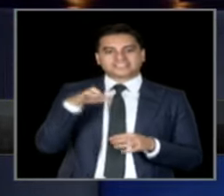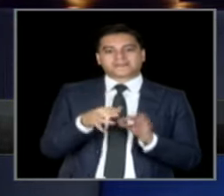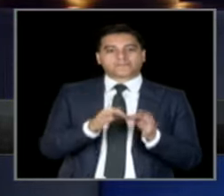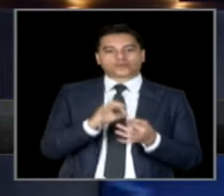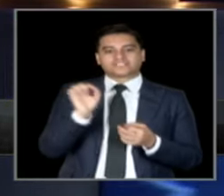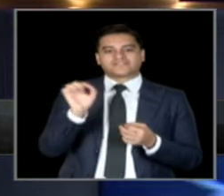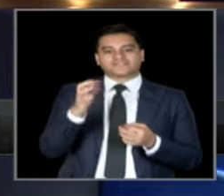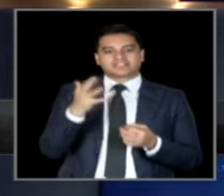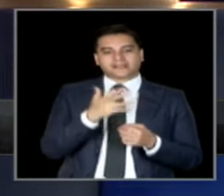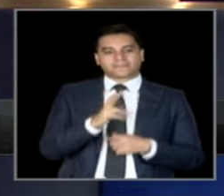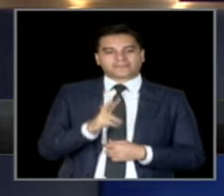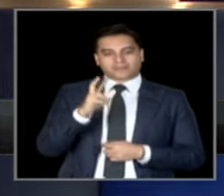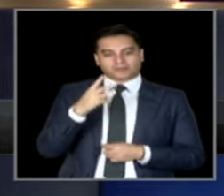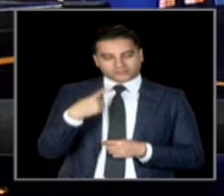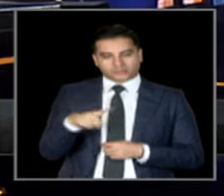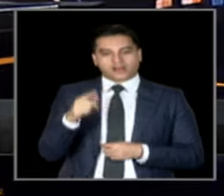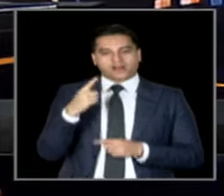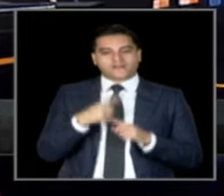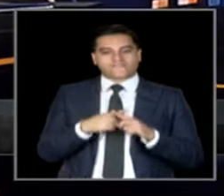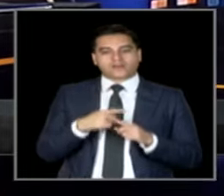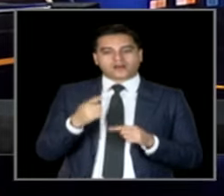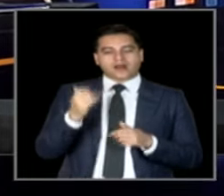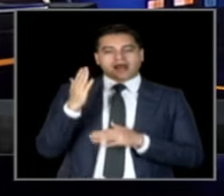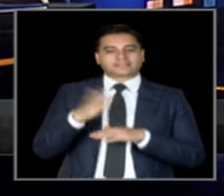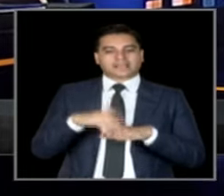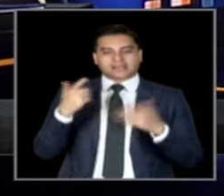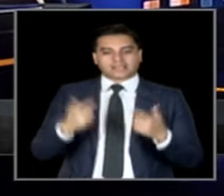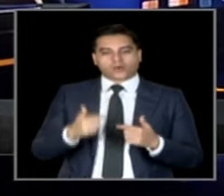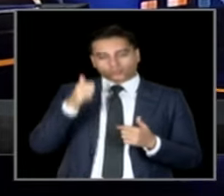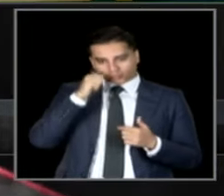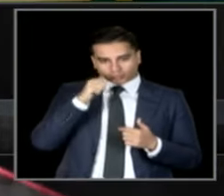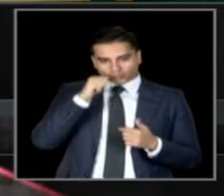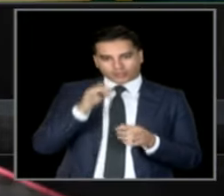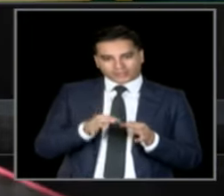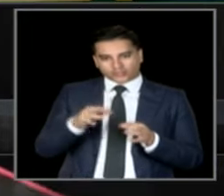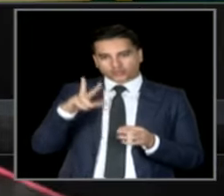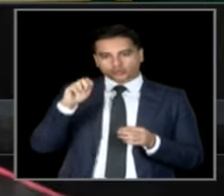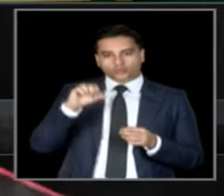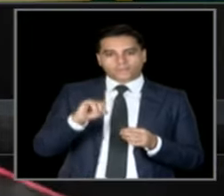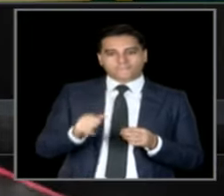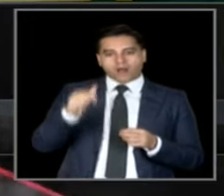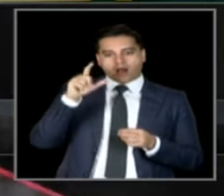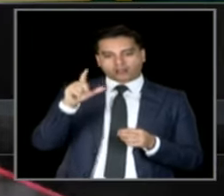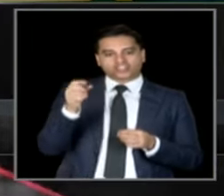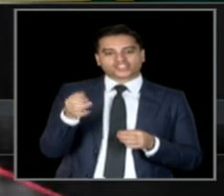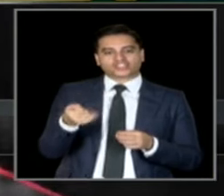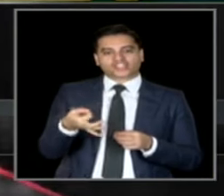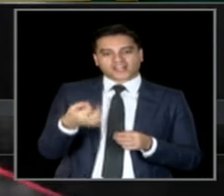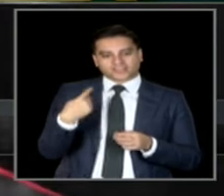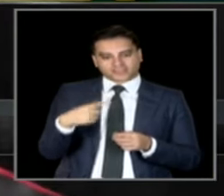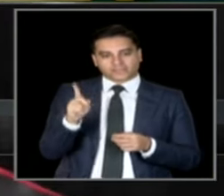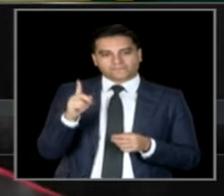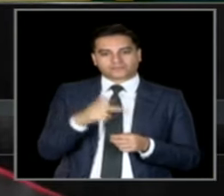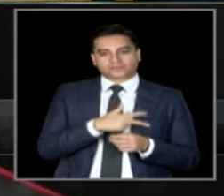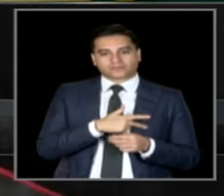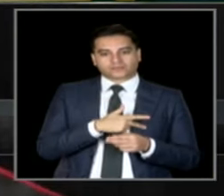90 مليون؟ 7. صح. ما هي العملة الرسمية لدولة الصومال؟ شيل. صح. الزئبقي